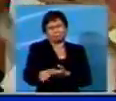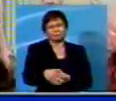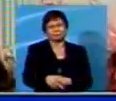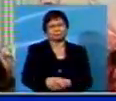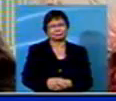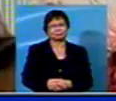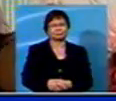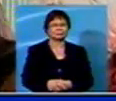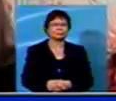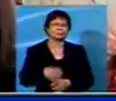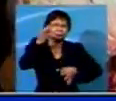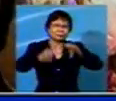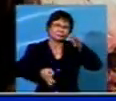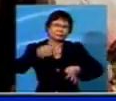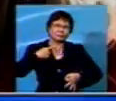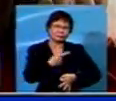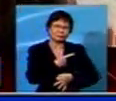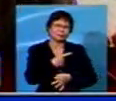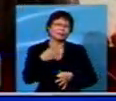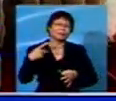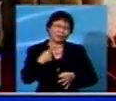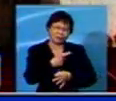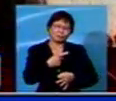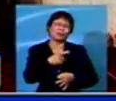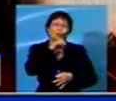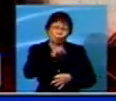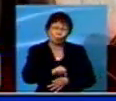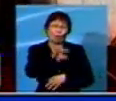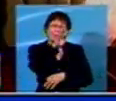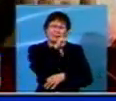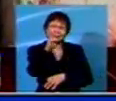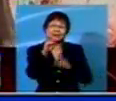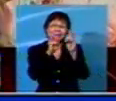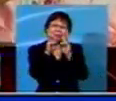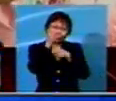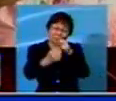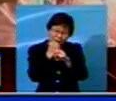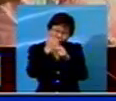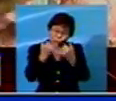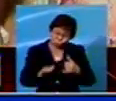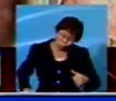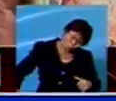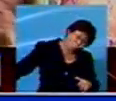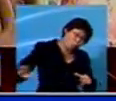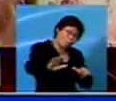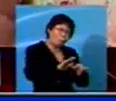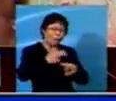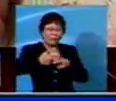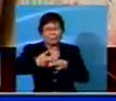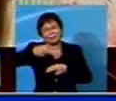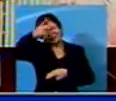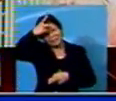meningalunia Kalau kami 66 tahun umurnya yang sekarang ini rata-rata telah pun bergelar